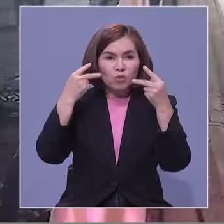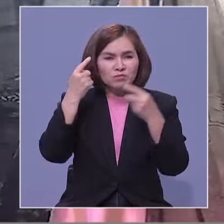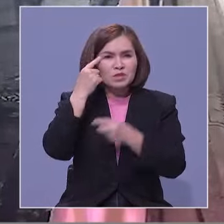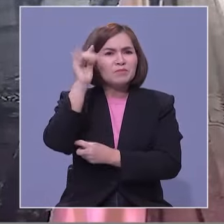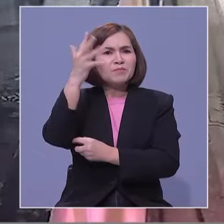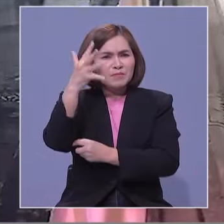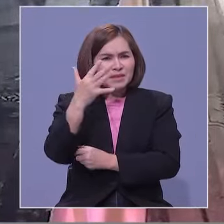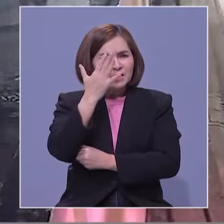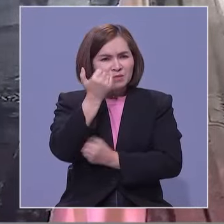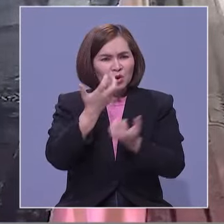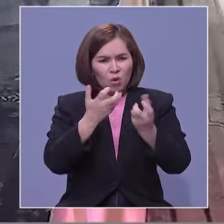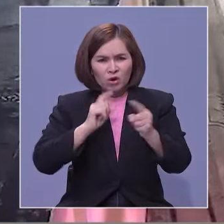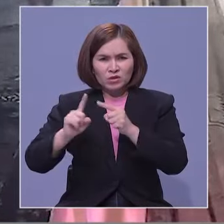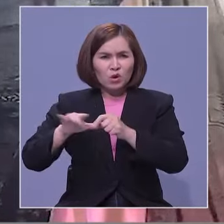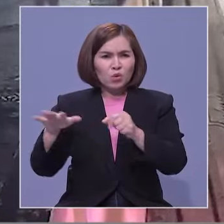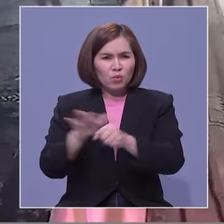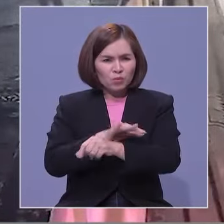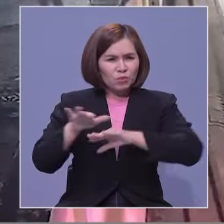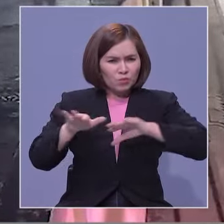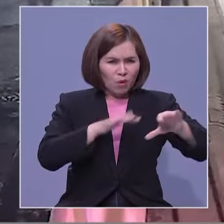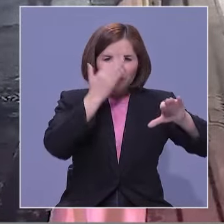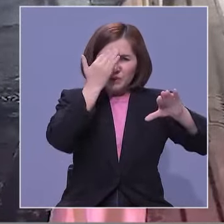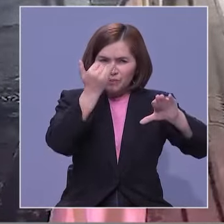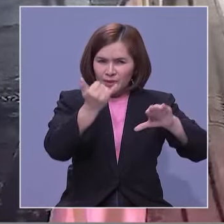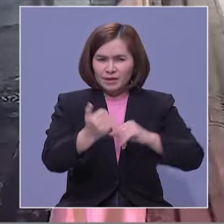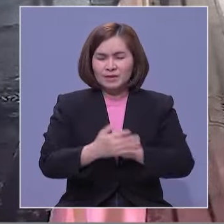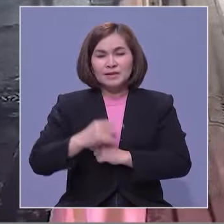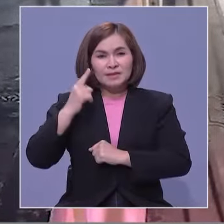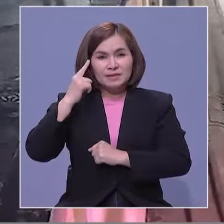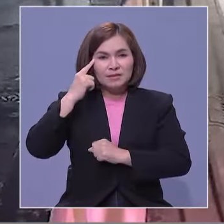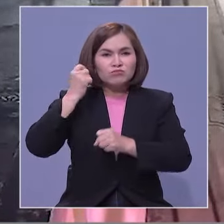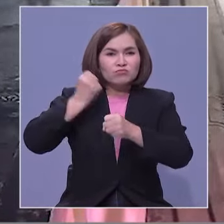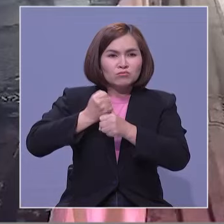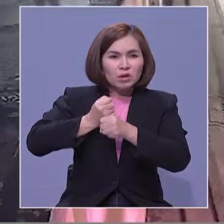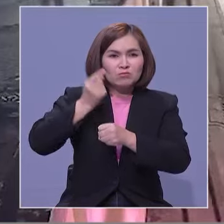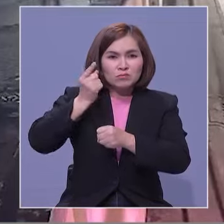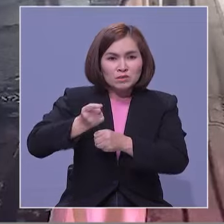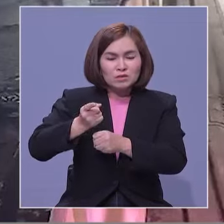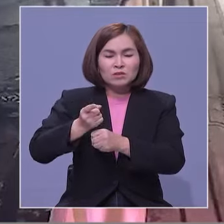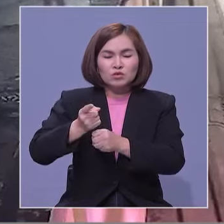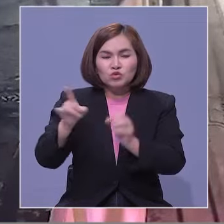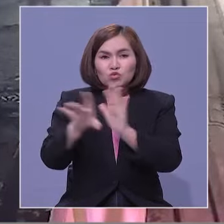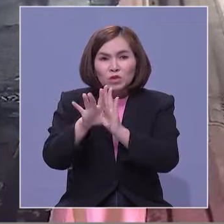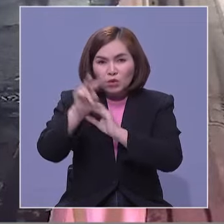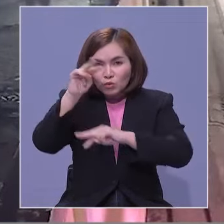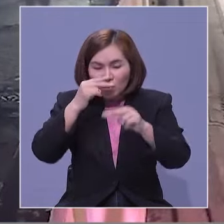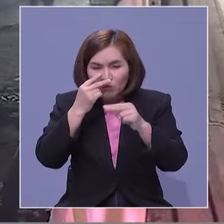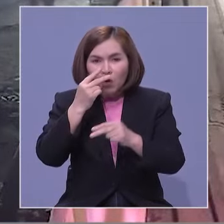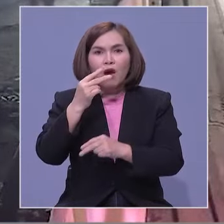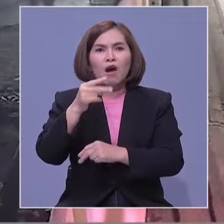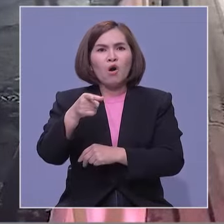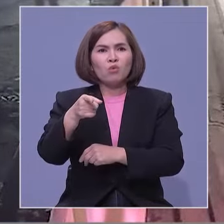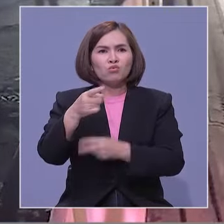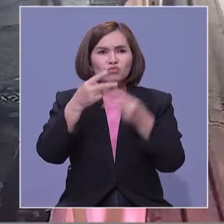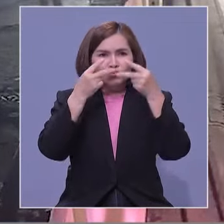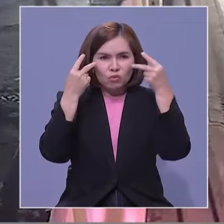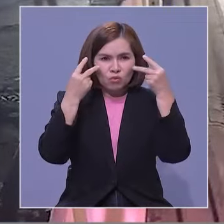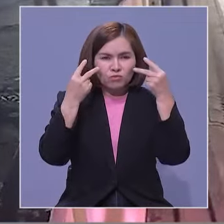แบคโฮแล้วก็มีรถบรรทุกมาแบบเยค่ะเออนี่ไอ้เราก็นึกว่าผู้รับเหมาสุดท้ายแล้วเป็นโจรนะครับไปดูเหตุการณ์ที่เกิดขึ้นหน่อยนะ